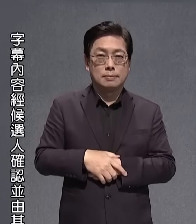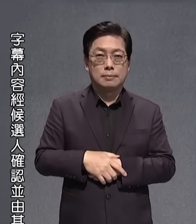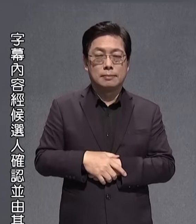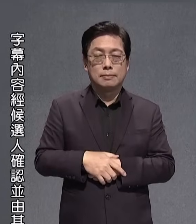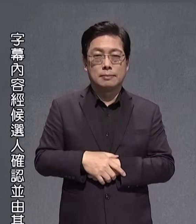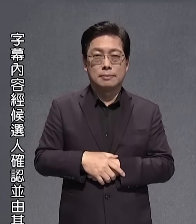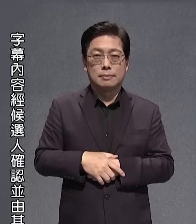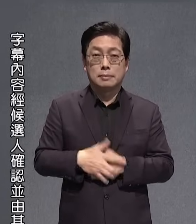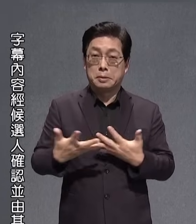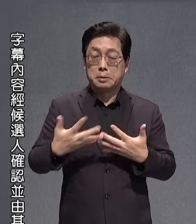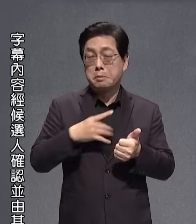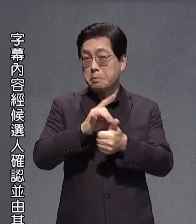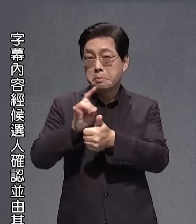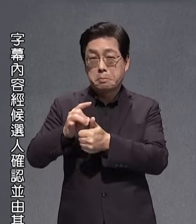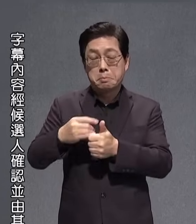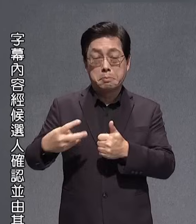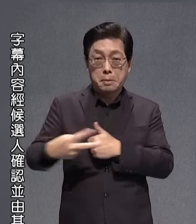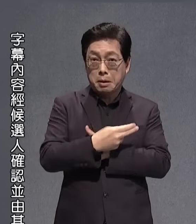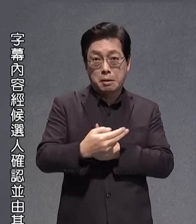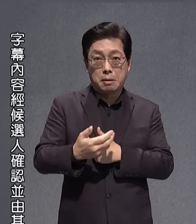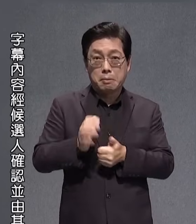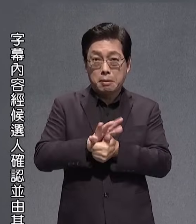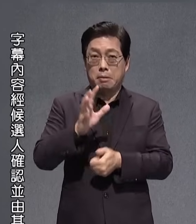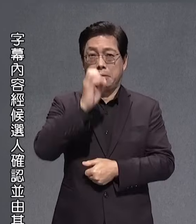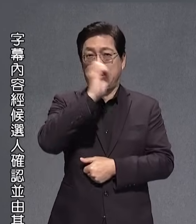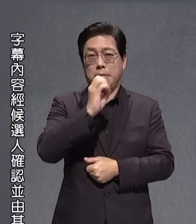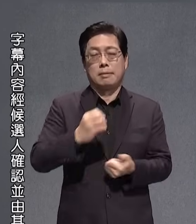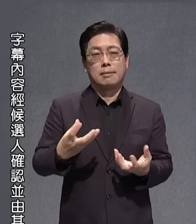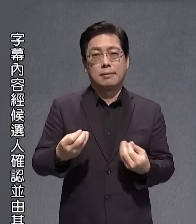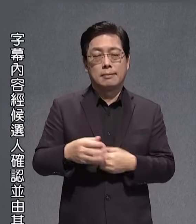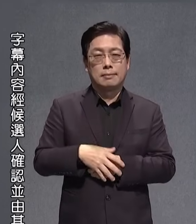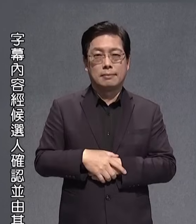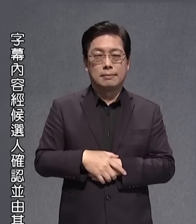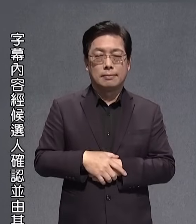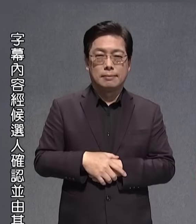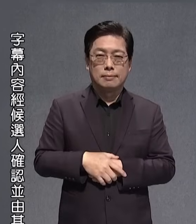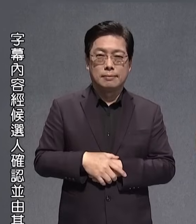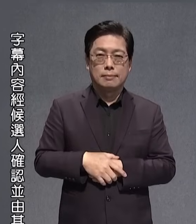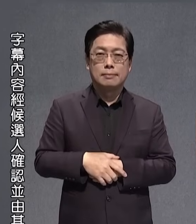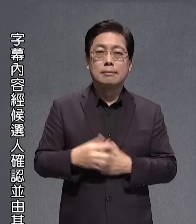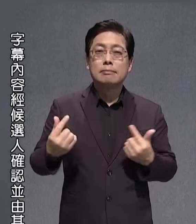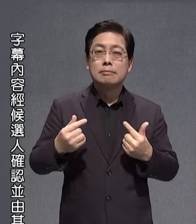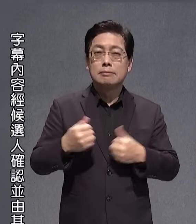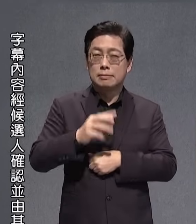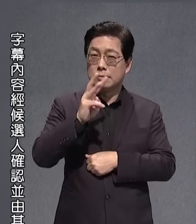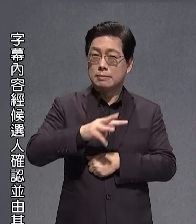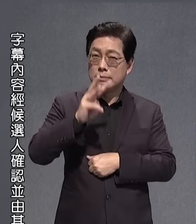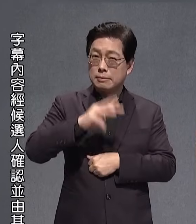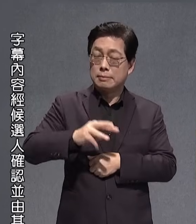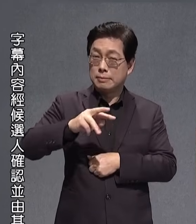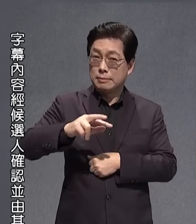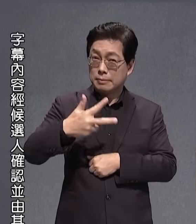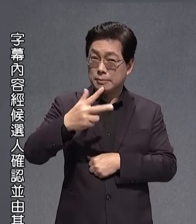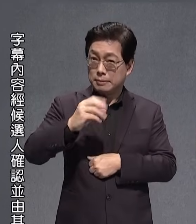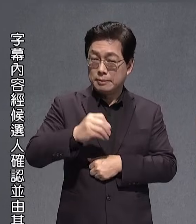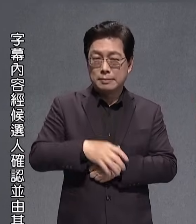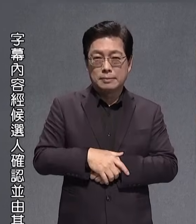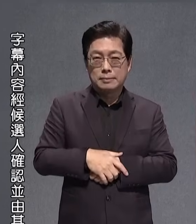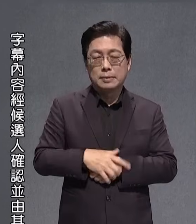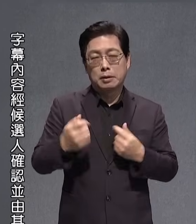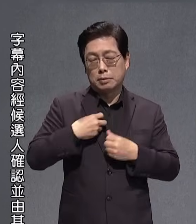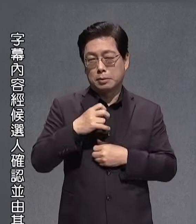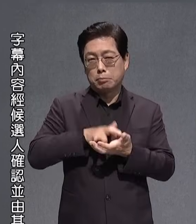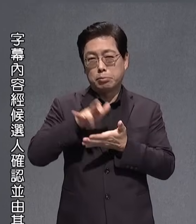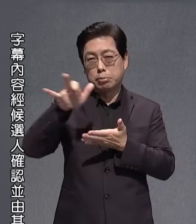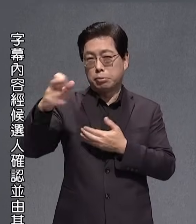呢，打诈有贡献无？无啊，那有什么贡献？干呐，编3700万考察